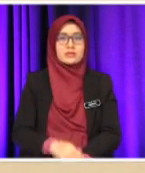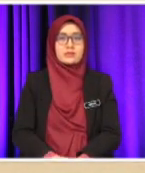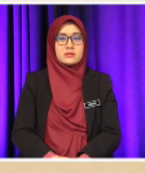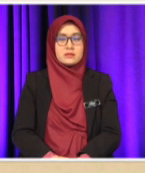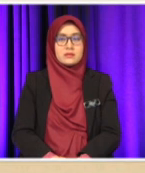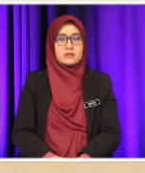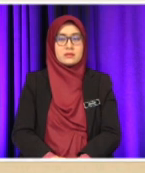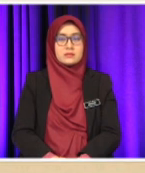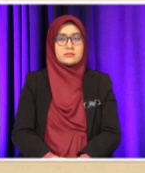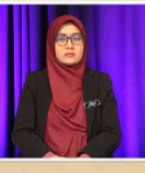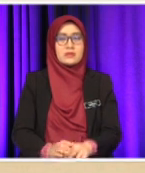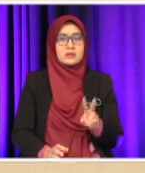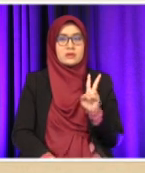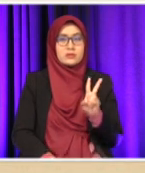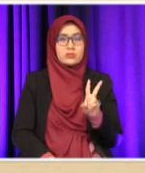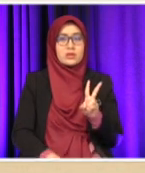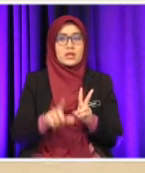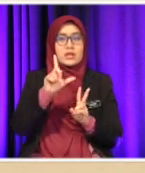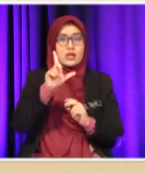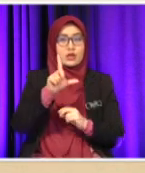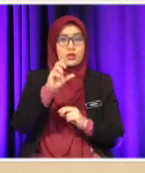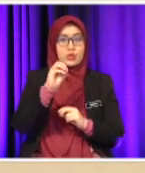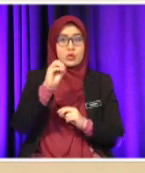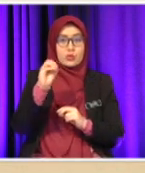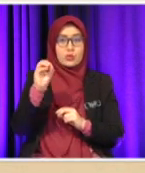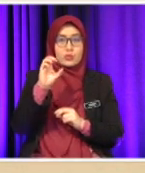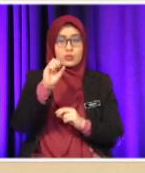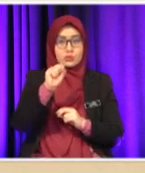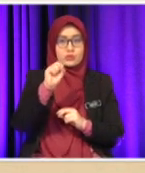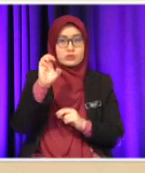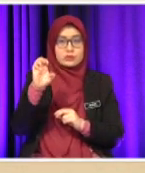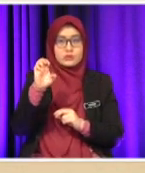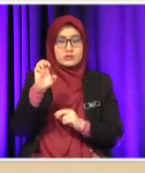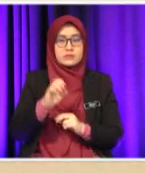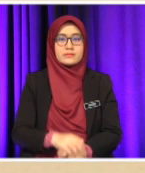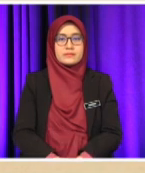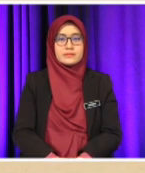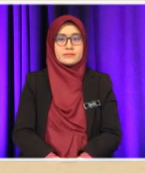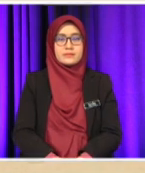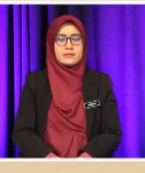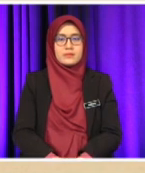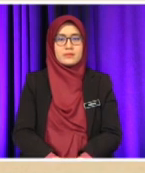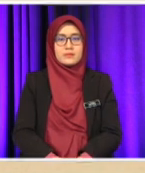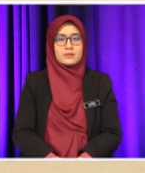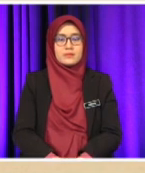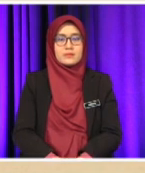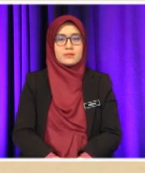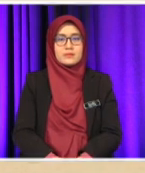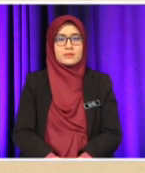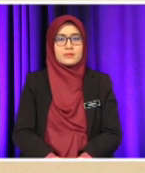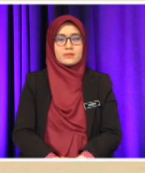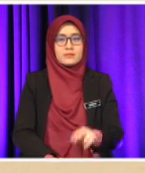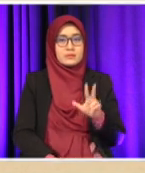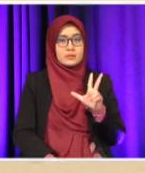yang kedua Lus satu-satu eh 11 batang tumbuhan dan dibungkus dan satu lagi